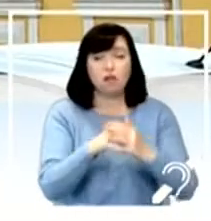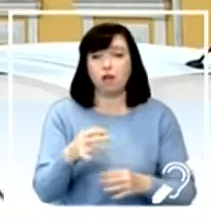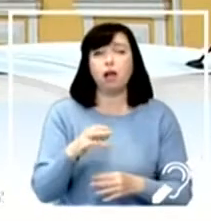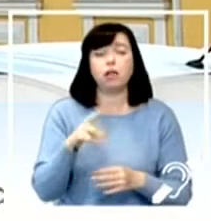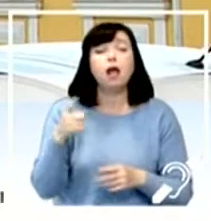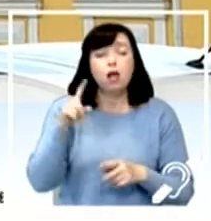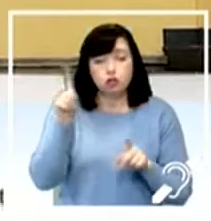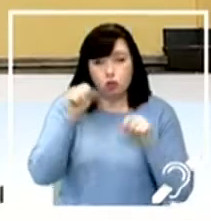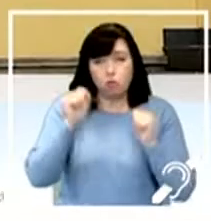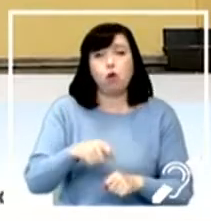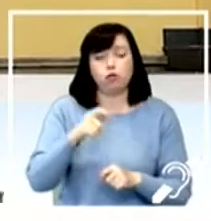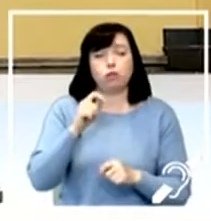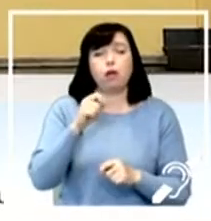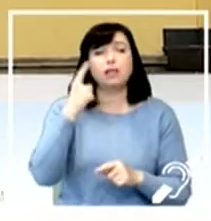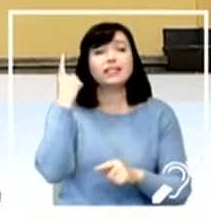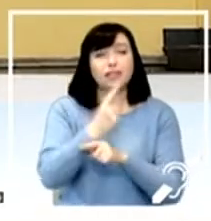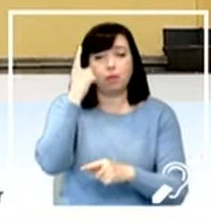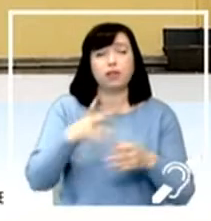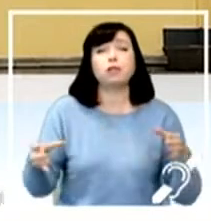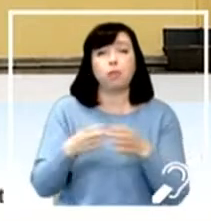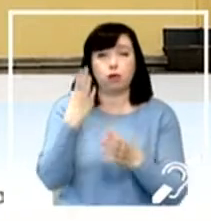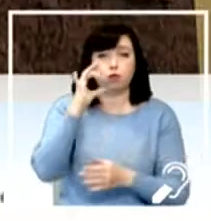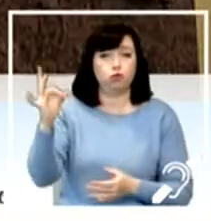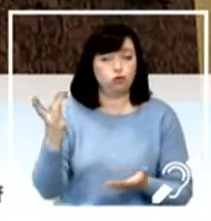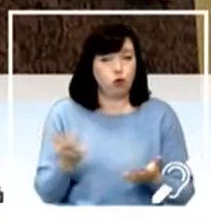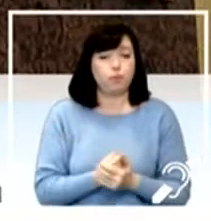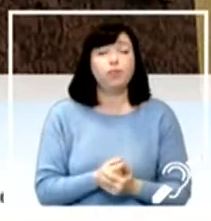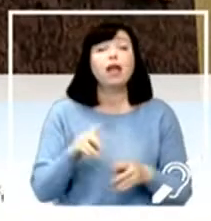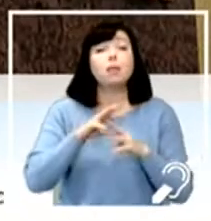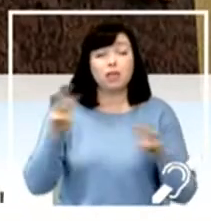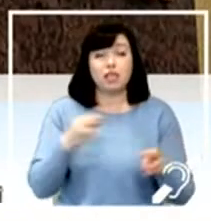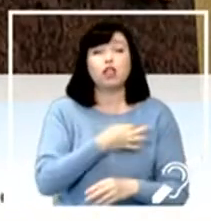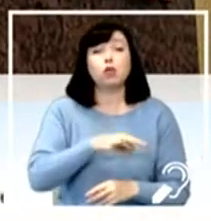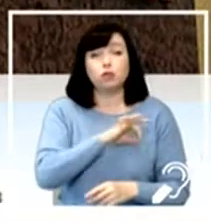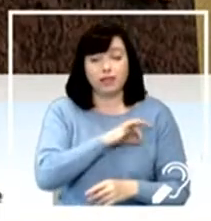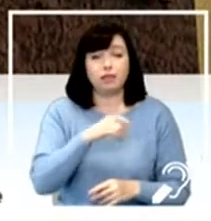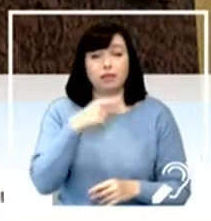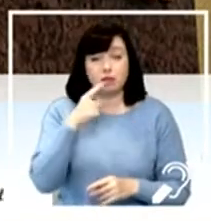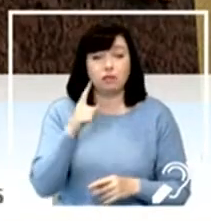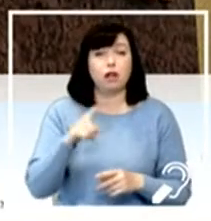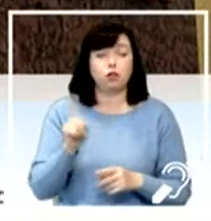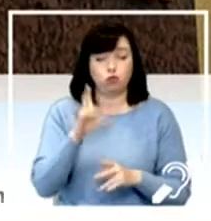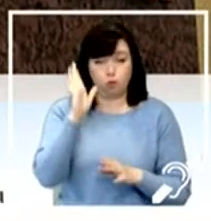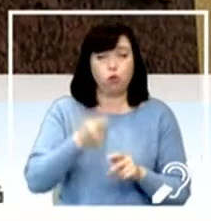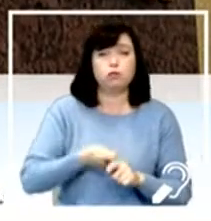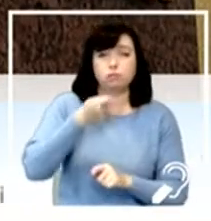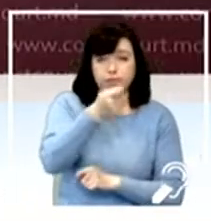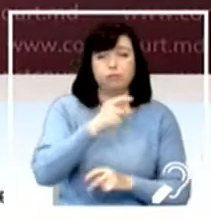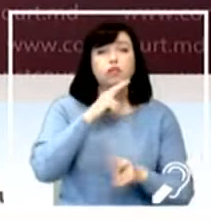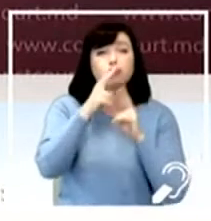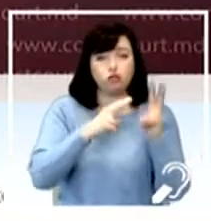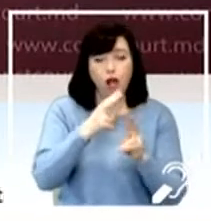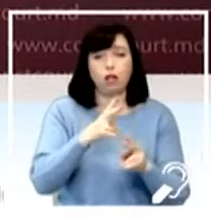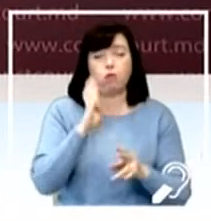declararea neconstituționalității a partidului politic Șor. Ministrul Justiției a scris că va prezenta o sesizare la